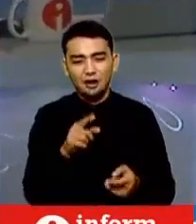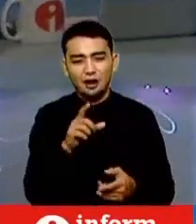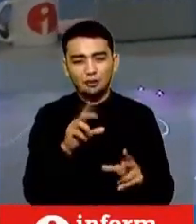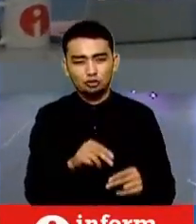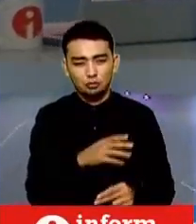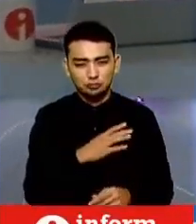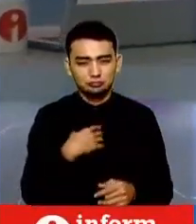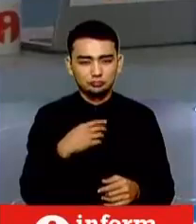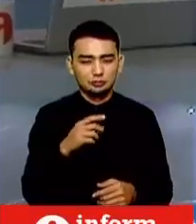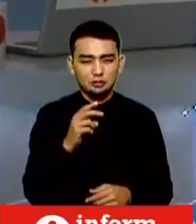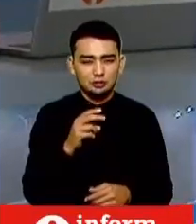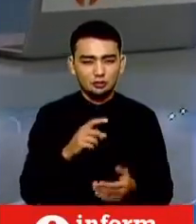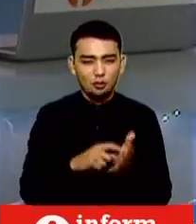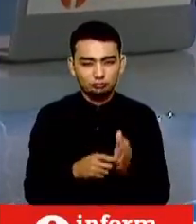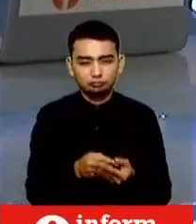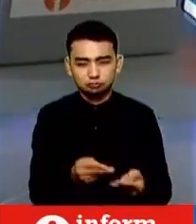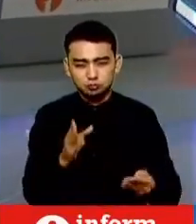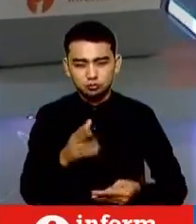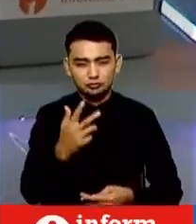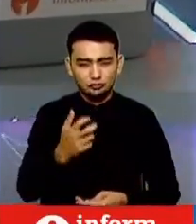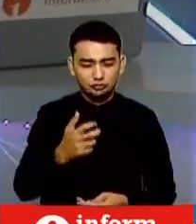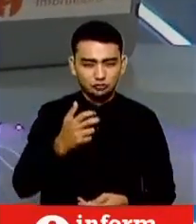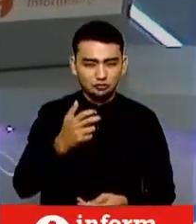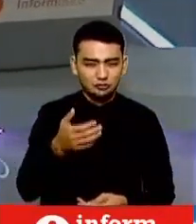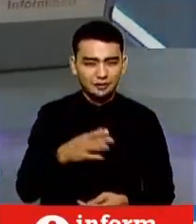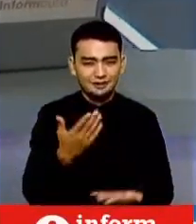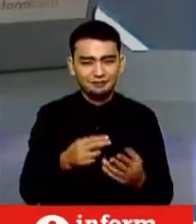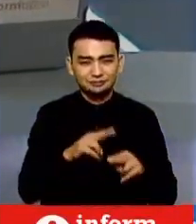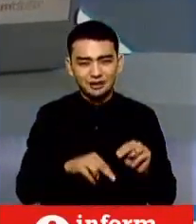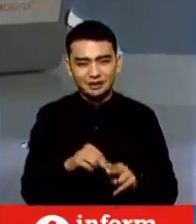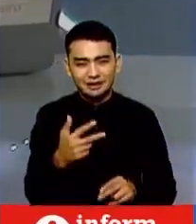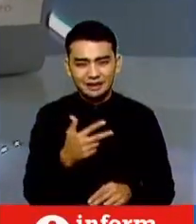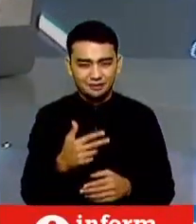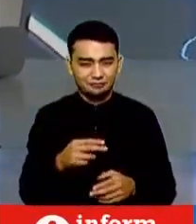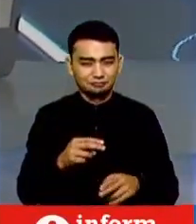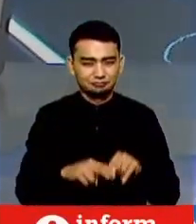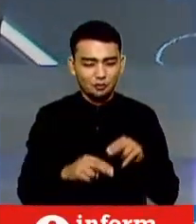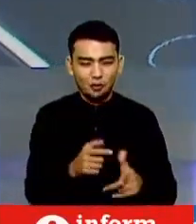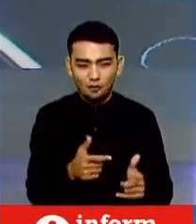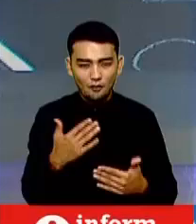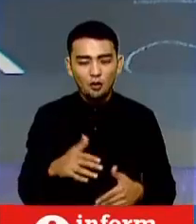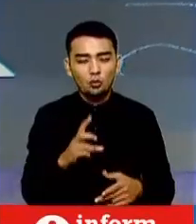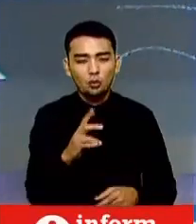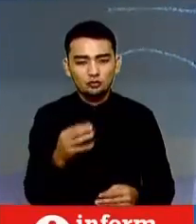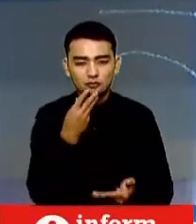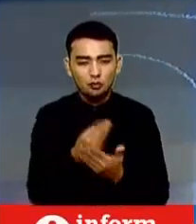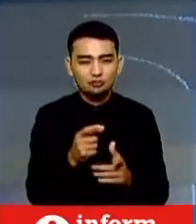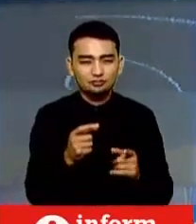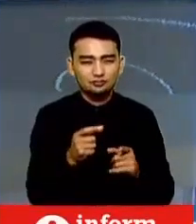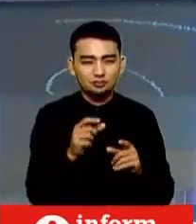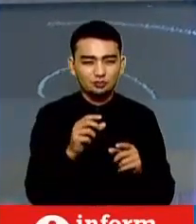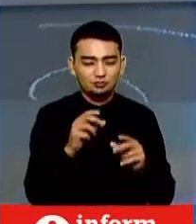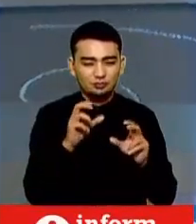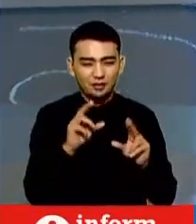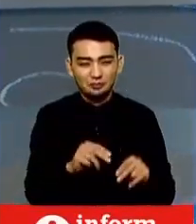дать бутики 300 вкладчикам после строительства третьего павильона, но своих слов не сдержал. Как именно намерены